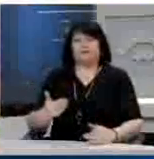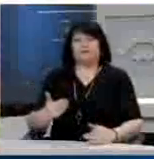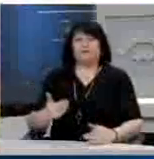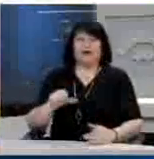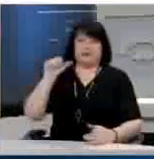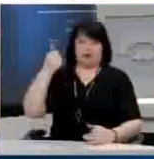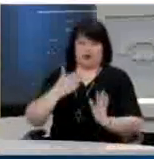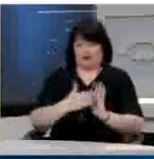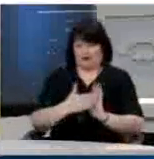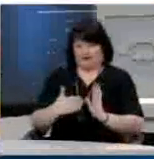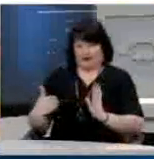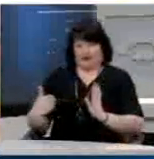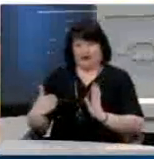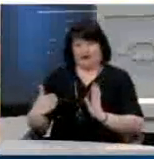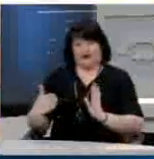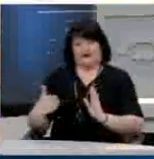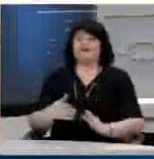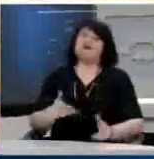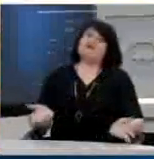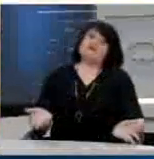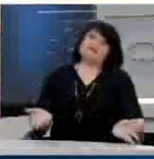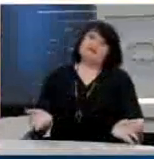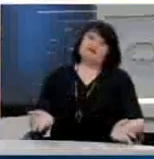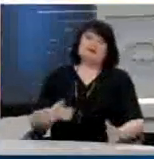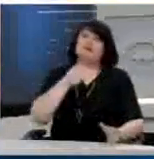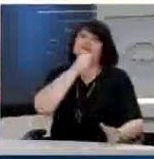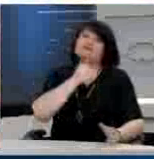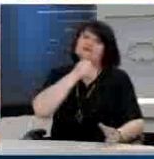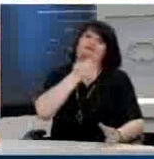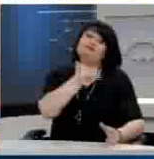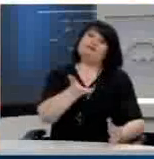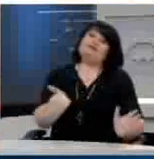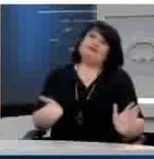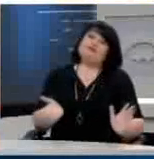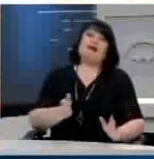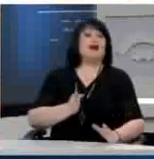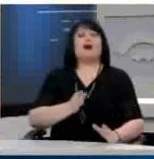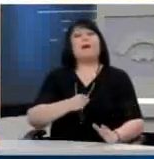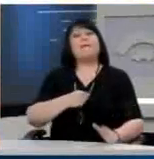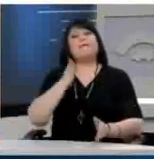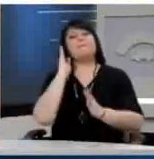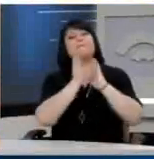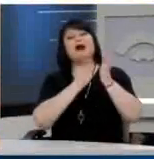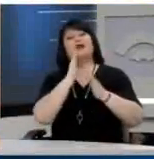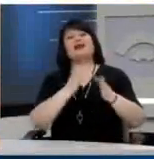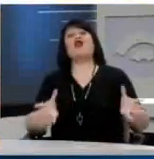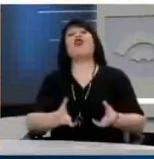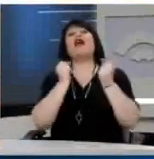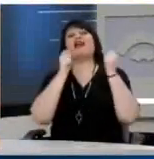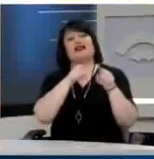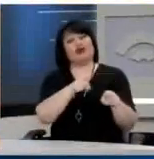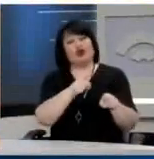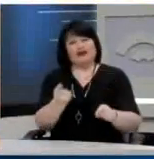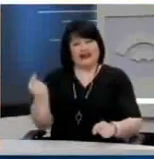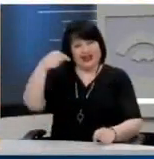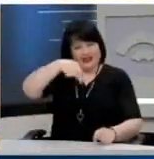σε πρώτη φάση θα το πιείτε και αυτό το ποτήρι ένα-ένα. Το μαρτύριο αυτό θα το πιείτε, δεν γλιτώνετε. Θα